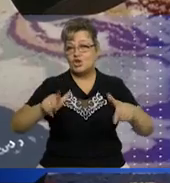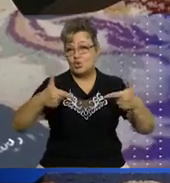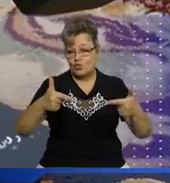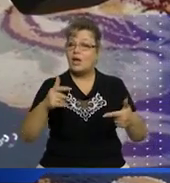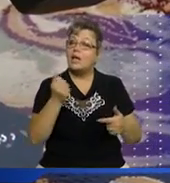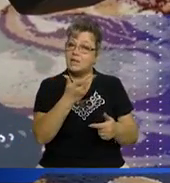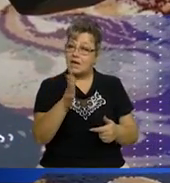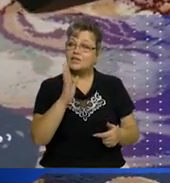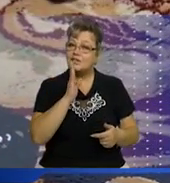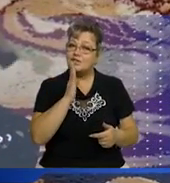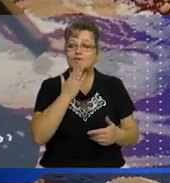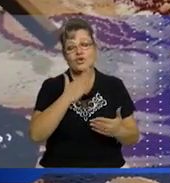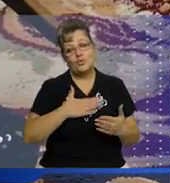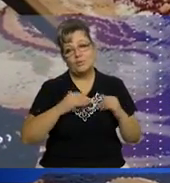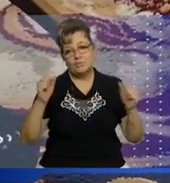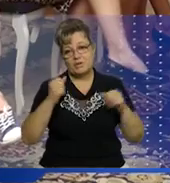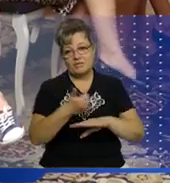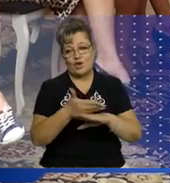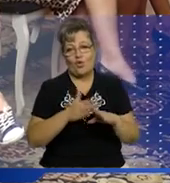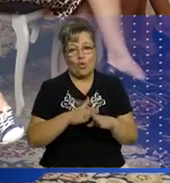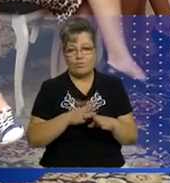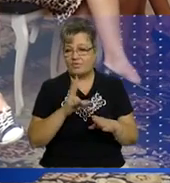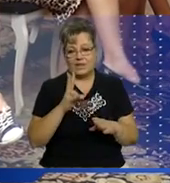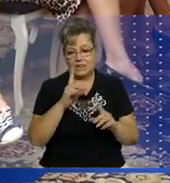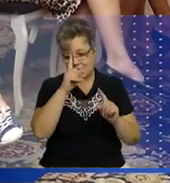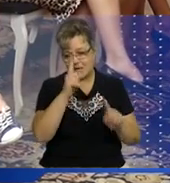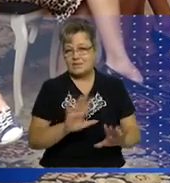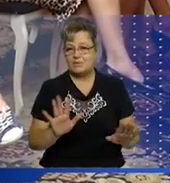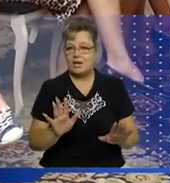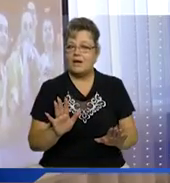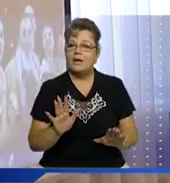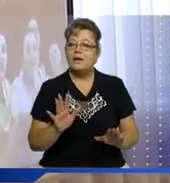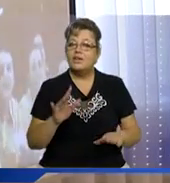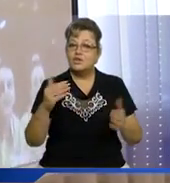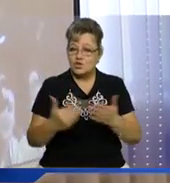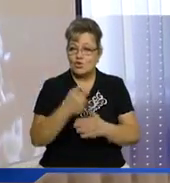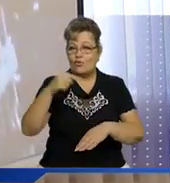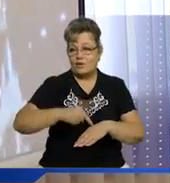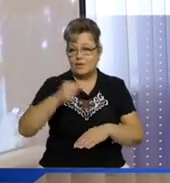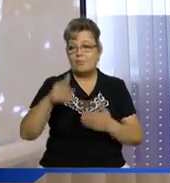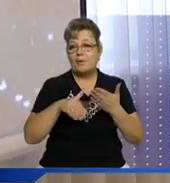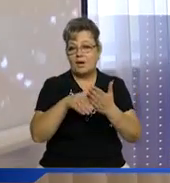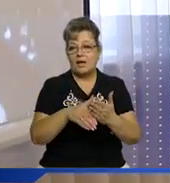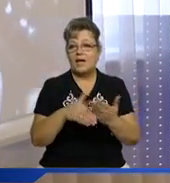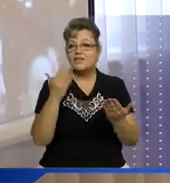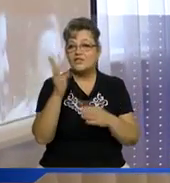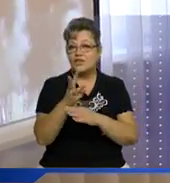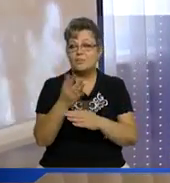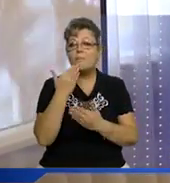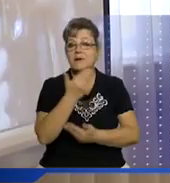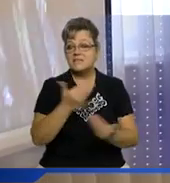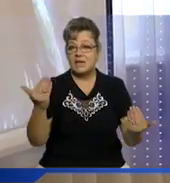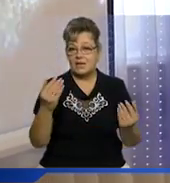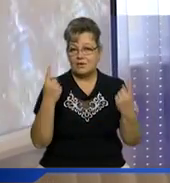Правда, некоторые девушки любимой спортивной обуви не изменили. Снова ощутить победные эмоции помогает фильм о